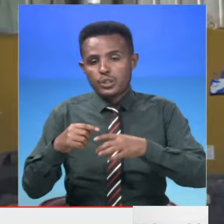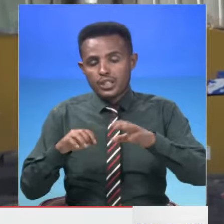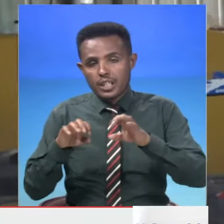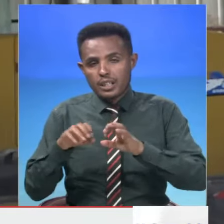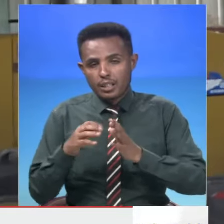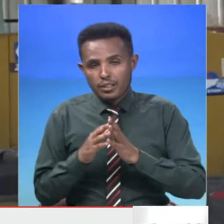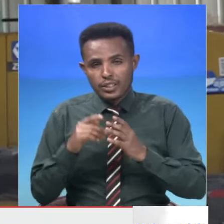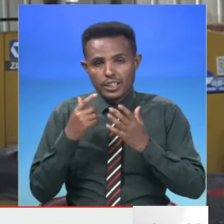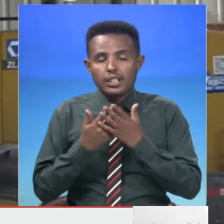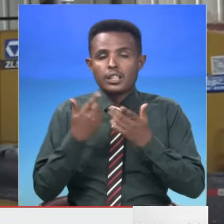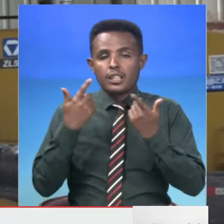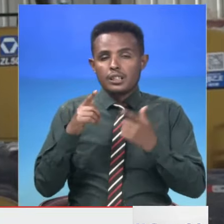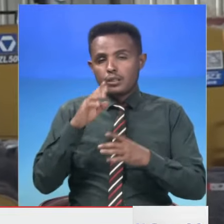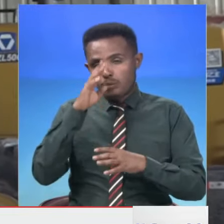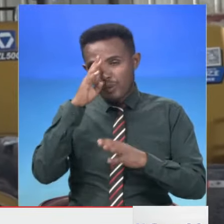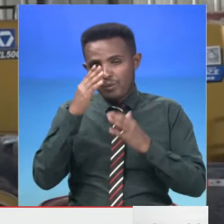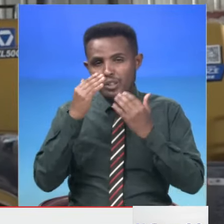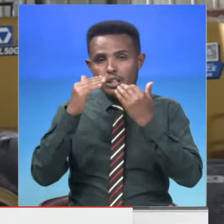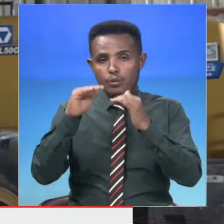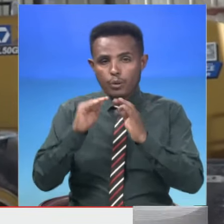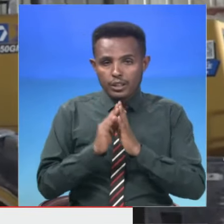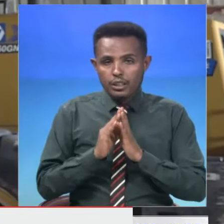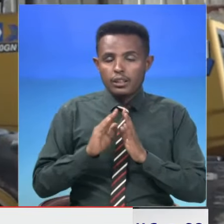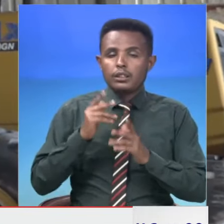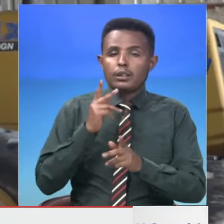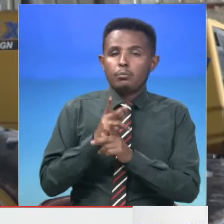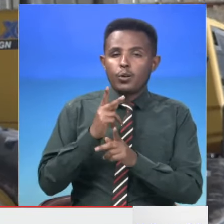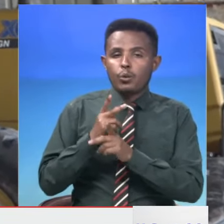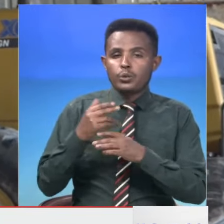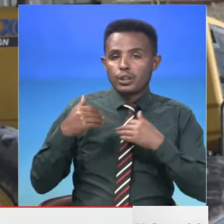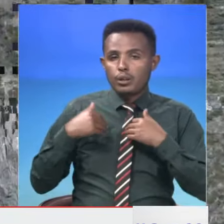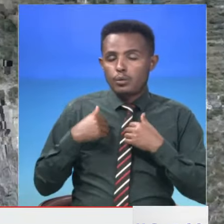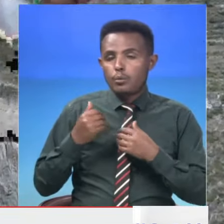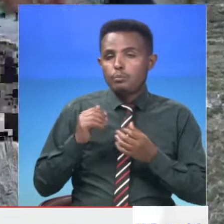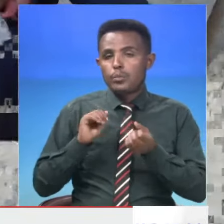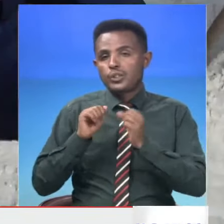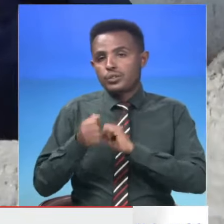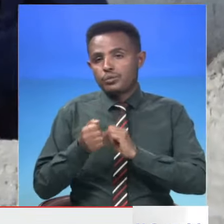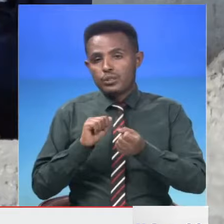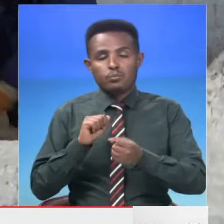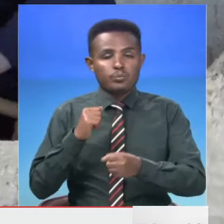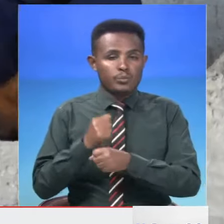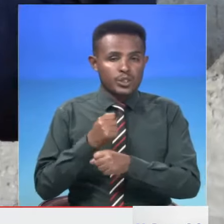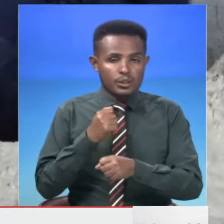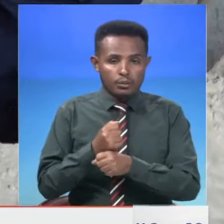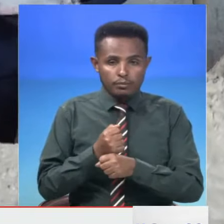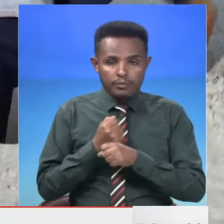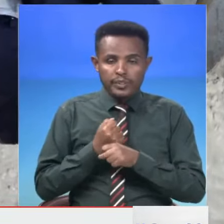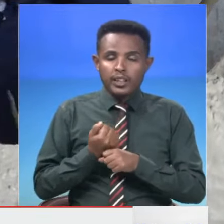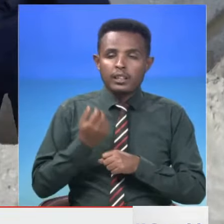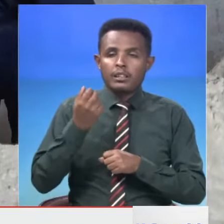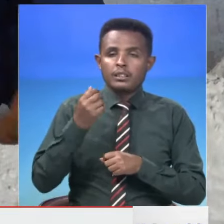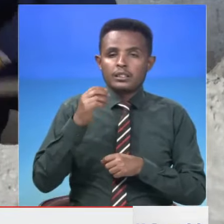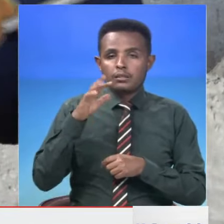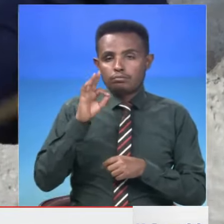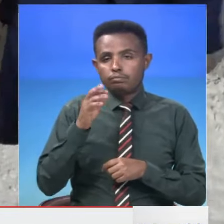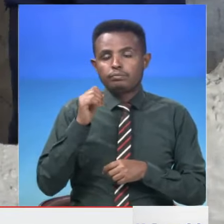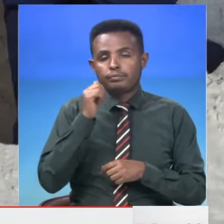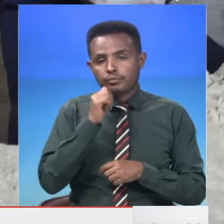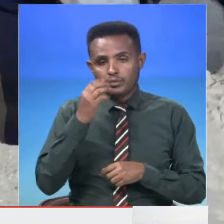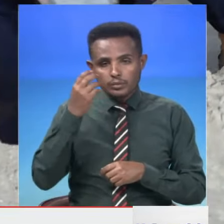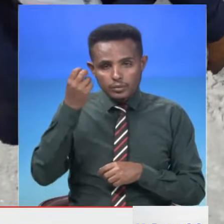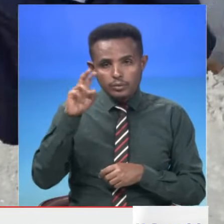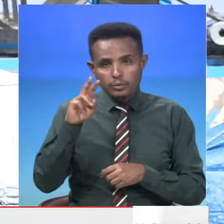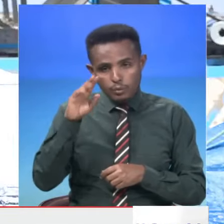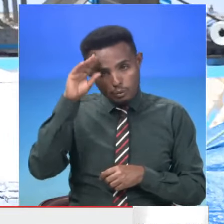እድልም በመፍጠር አኳያ እዚህ ላይ አሁን ሁለት ጥበቃዎች አሉ በሽፍት የሚሰሩ ከዘጠኝ ሴት አንድ 12 ወንዶች አካባቢ ይሰራሉ እዛ ደግሞ